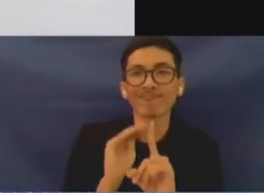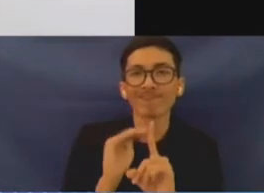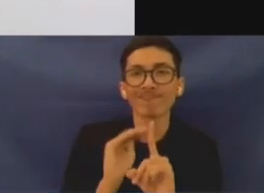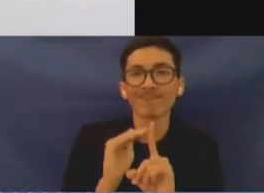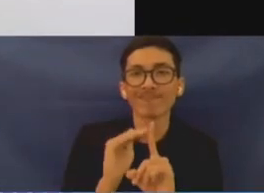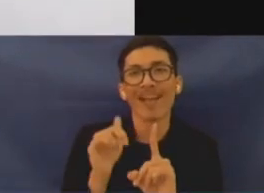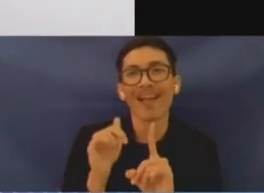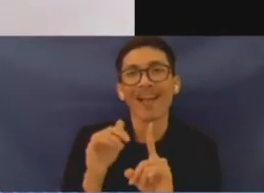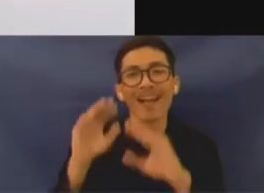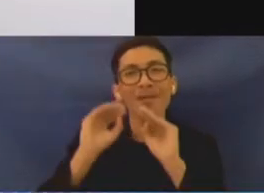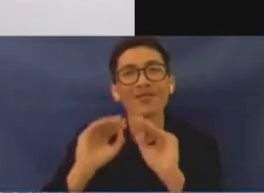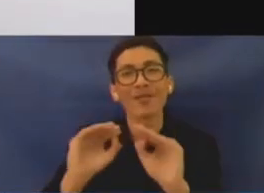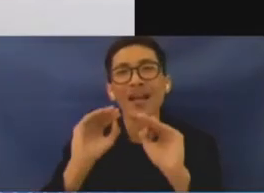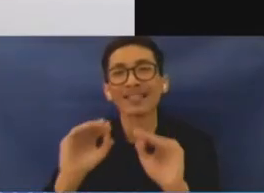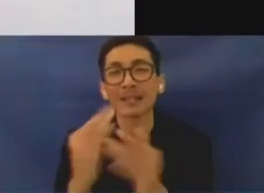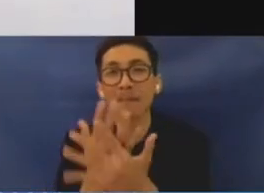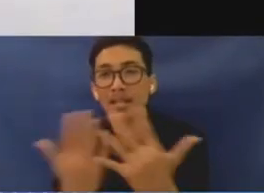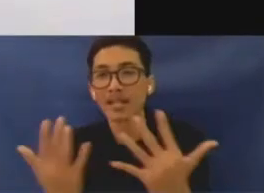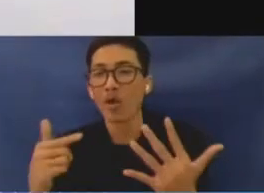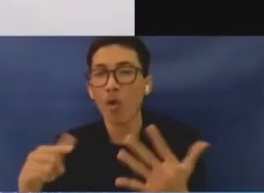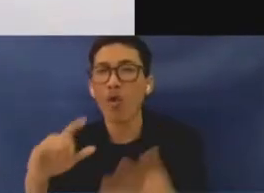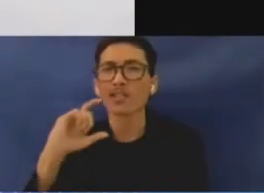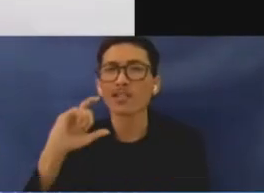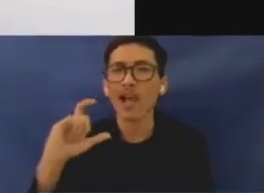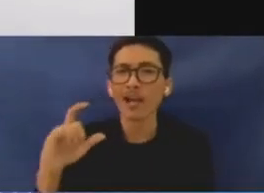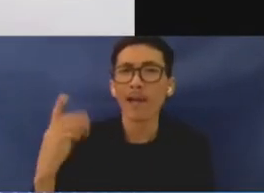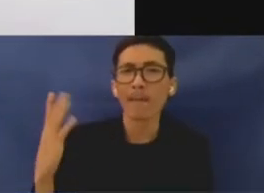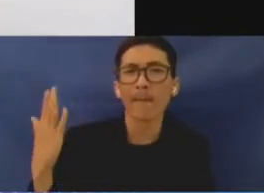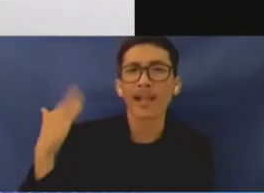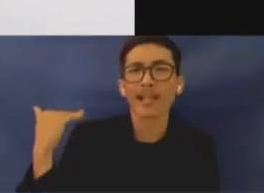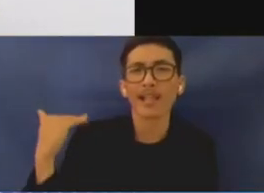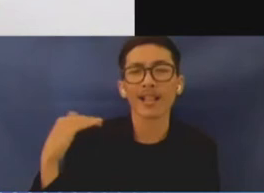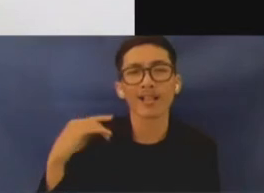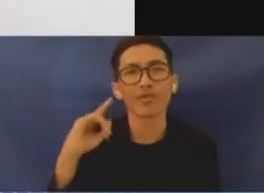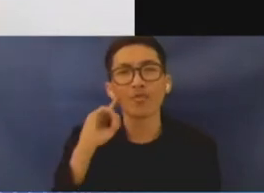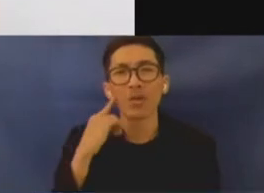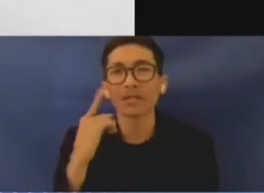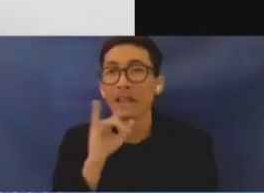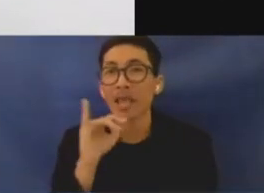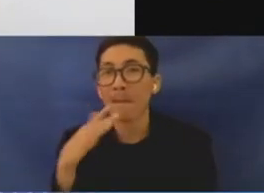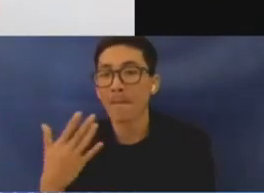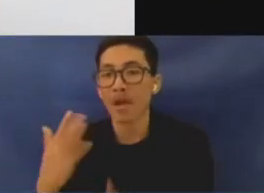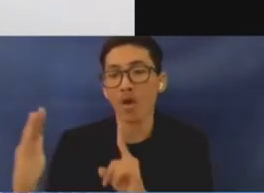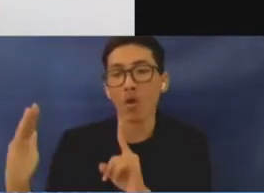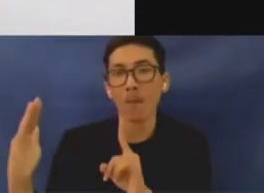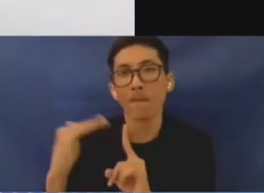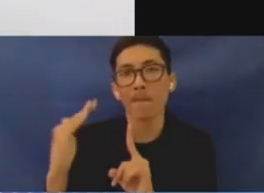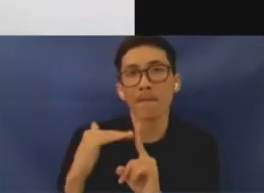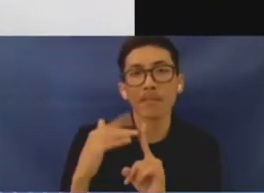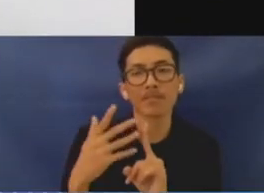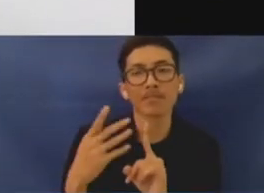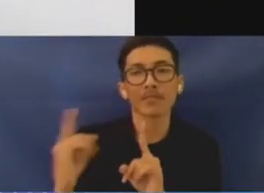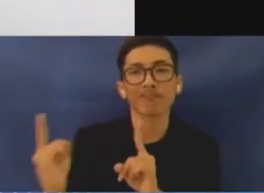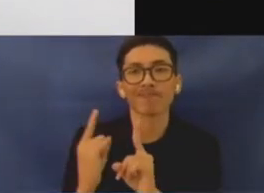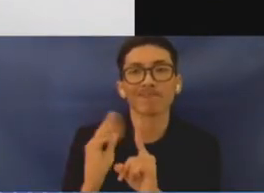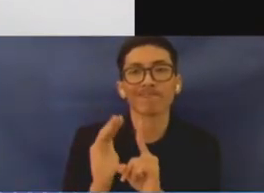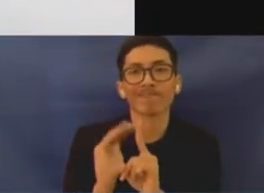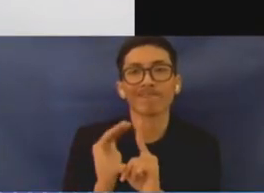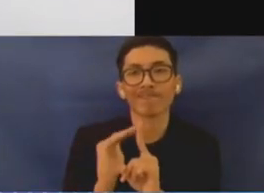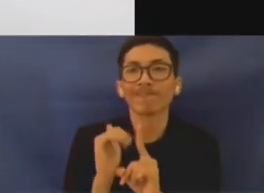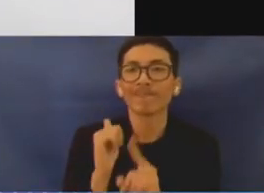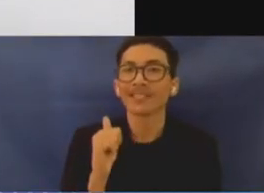mengedukasi masyarakat juga gitu bahwa oh cara main sama anak tuli itu kayak gini gitu ya. Jadi aku pikir sih gini, kalau